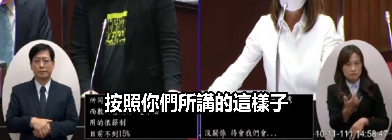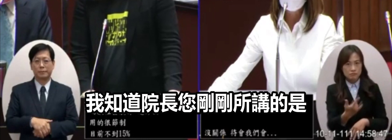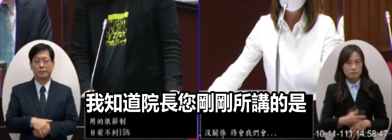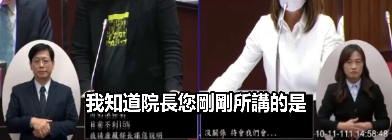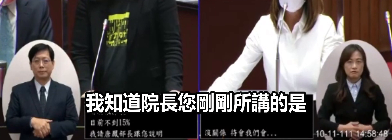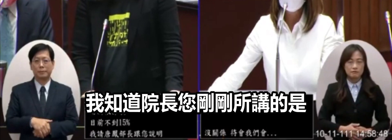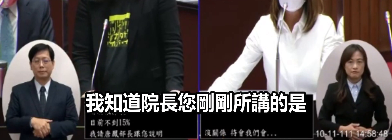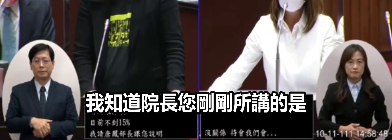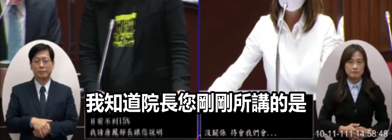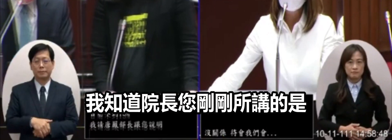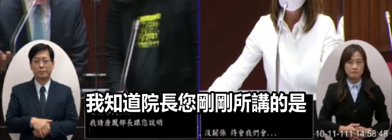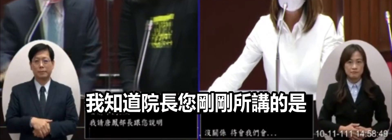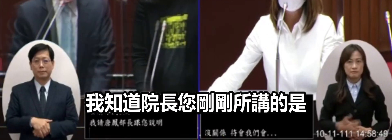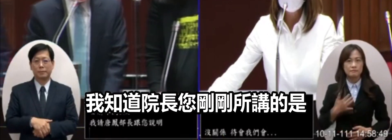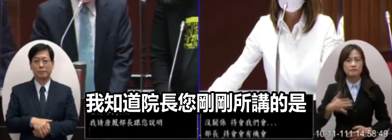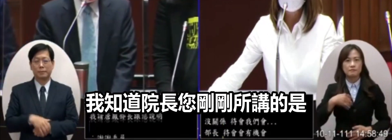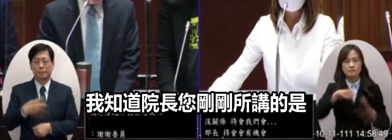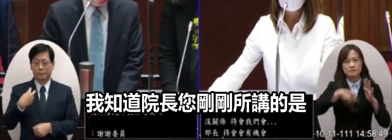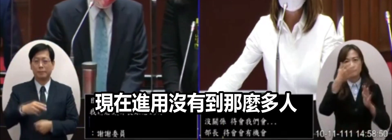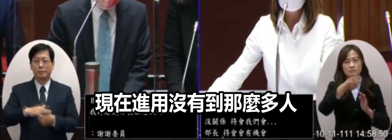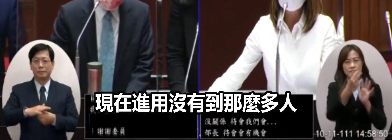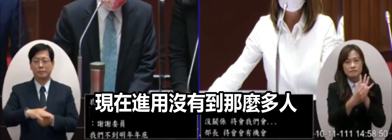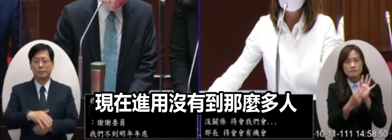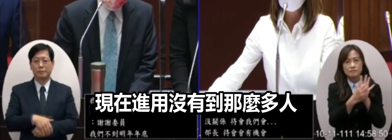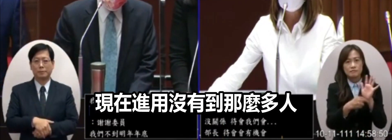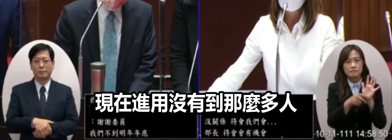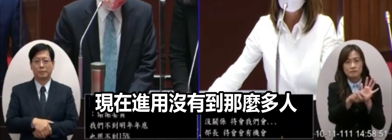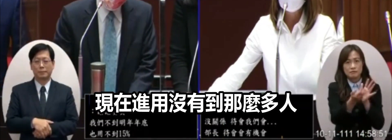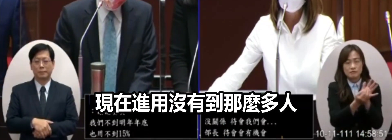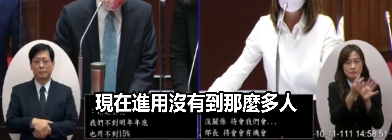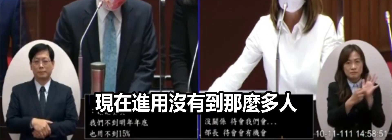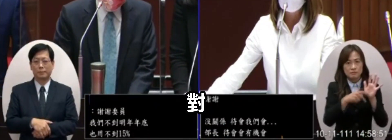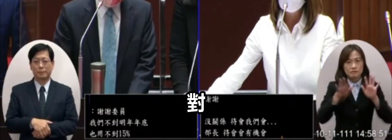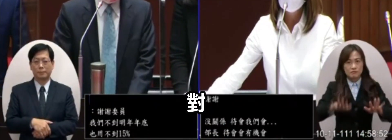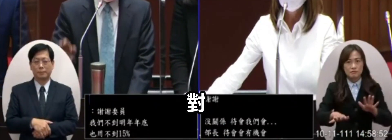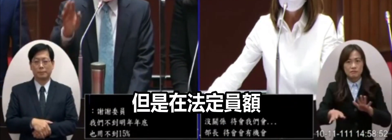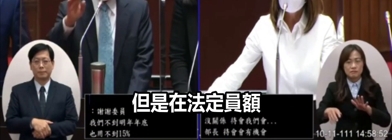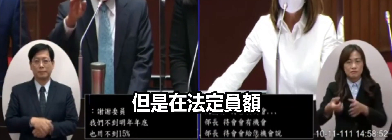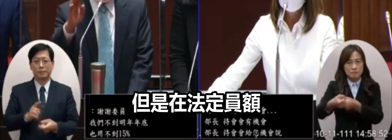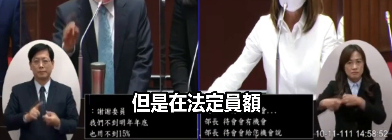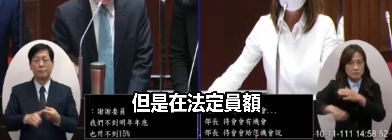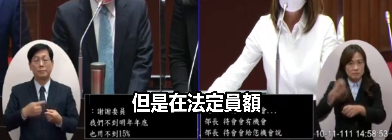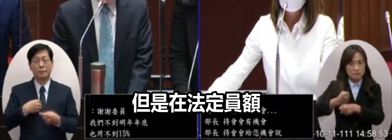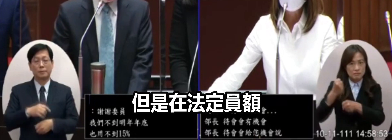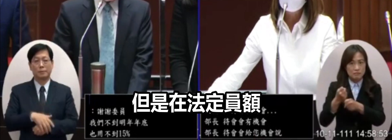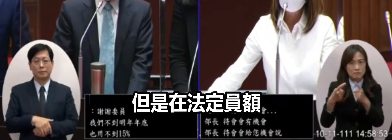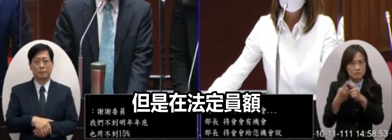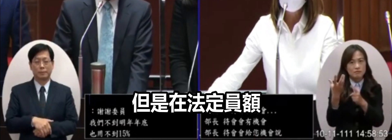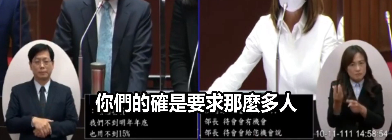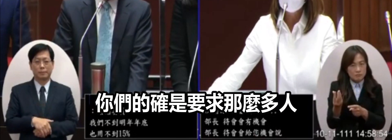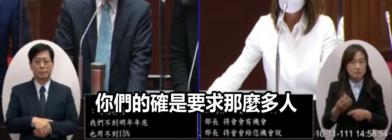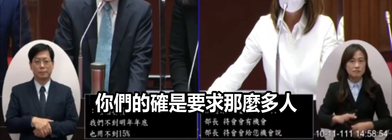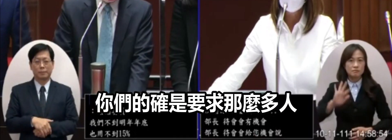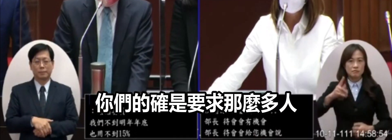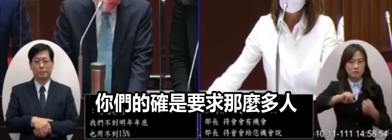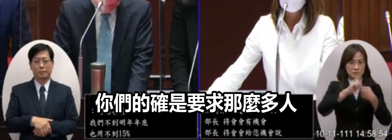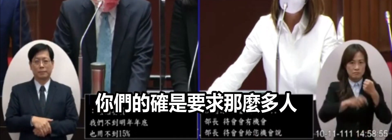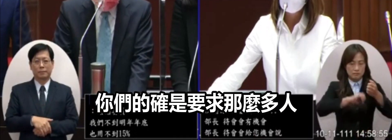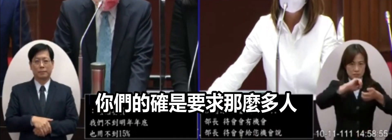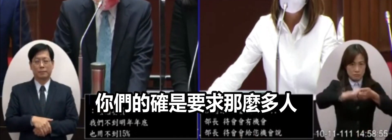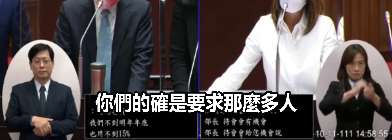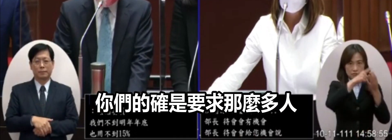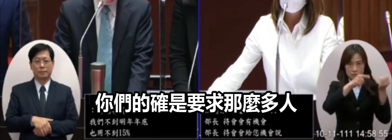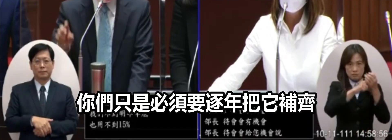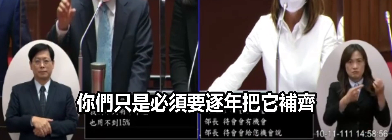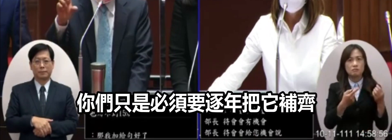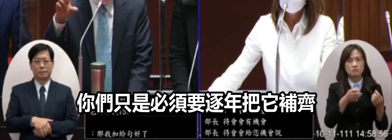再加几句哈。 我知道，院长，您刚刚所讲的是现在禁用没有到那么多人嘛？对。但是呢，在法定员额，你们的确是要求